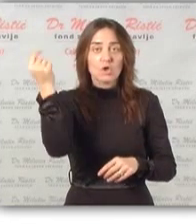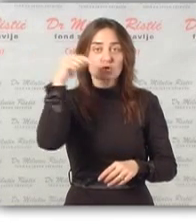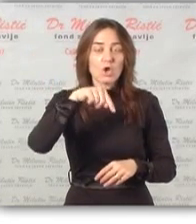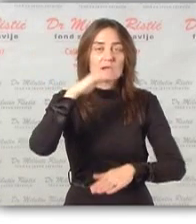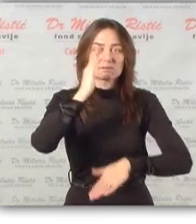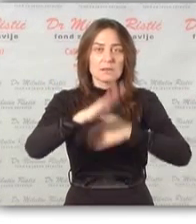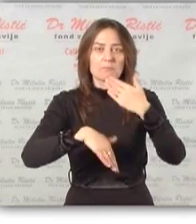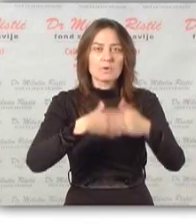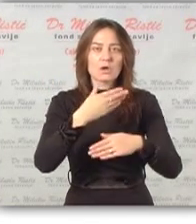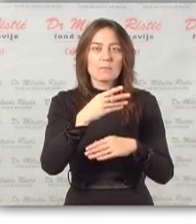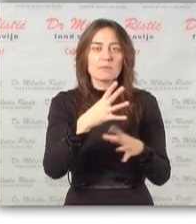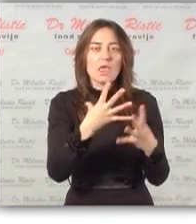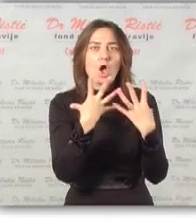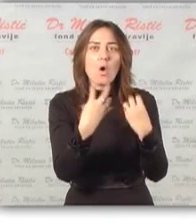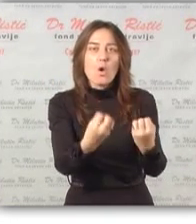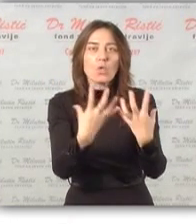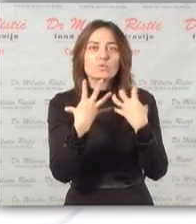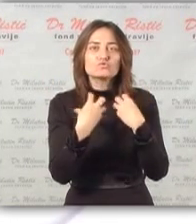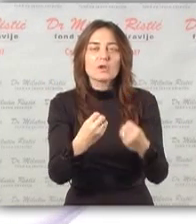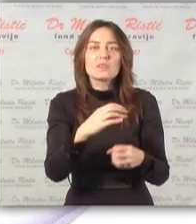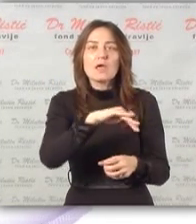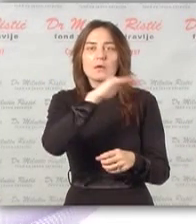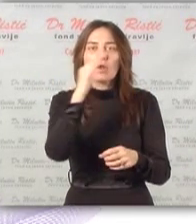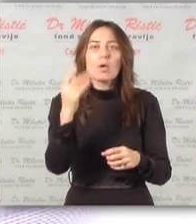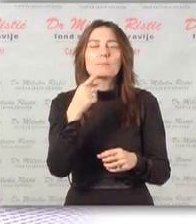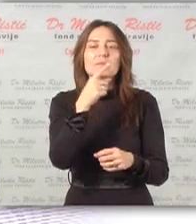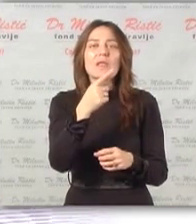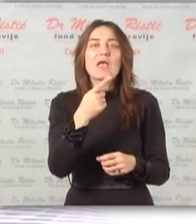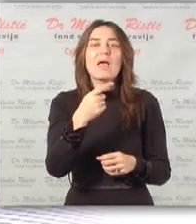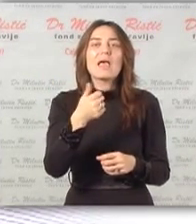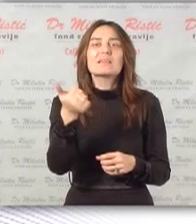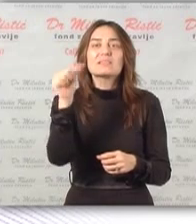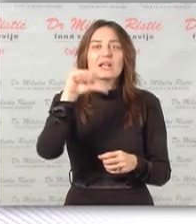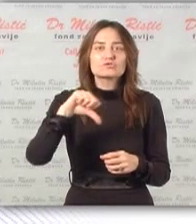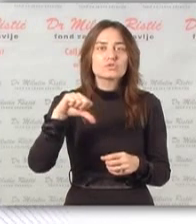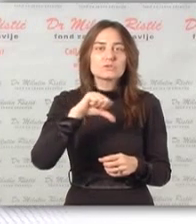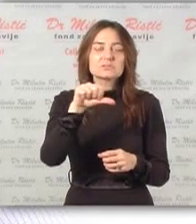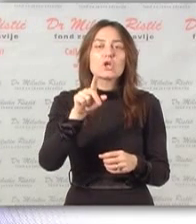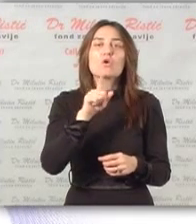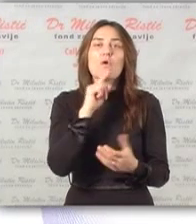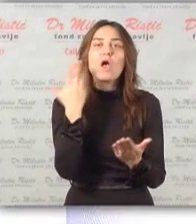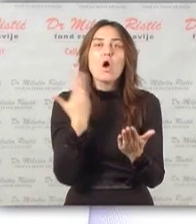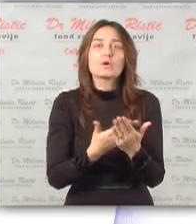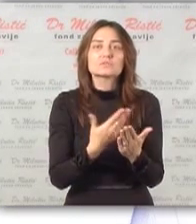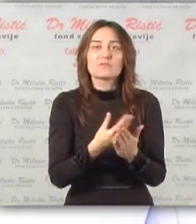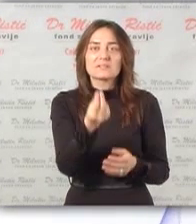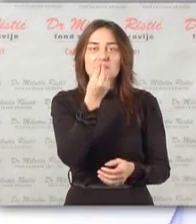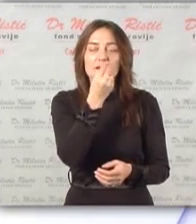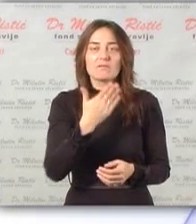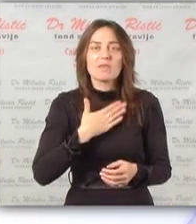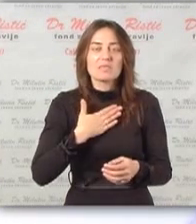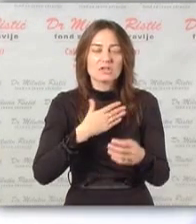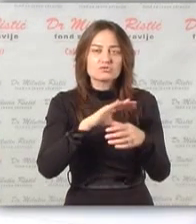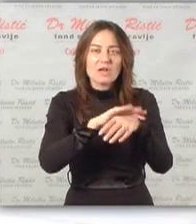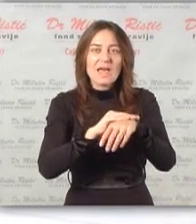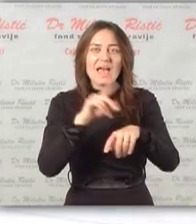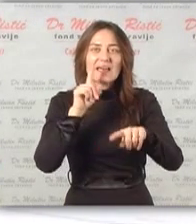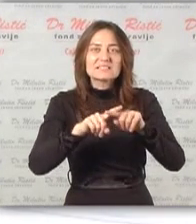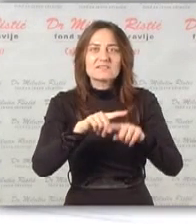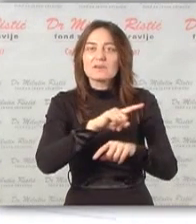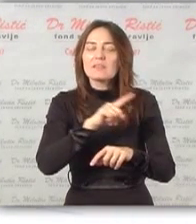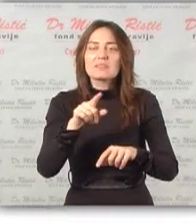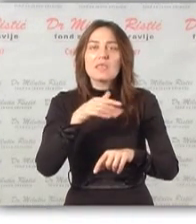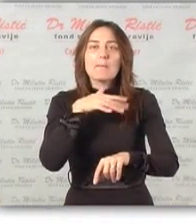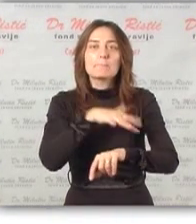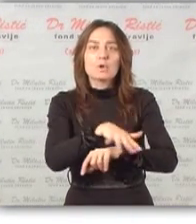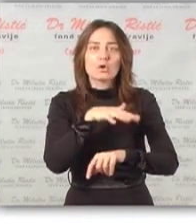Prvenstveno dolazi do poremećaja lučenja količine zglobne tečnosti koja je osnovna za ishranu inače hrskavice koja